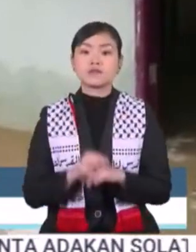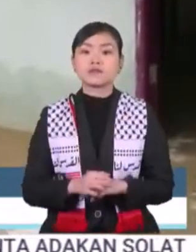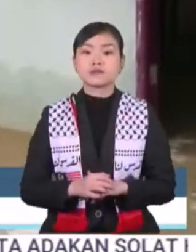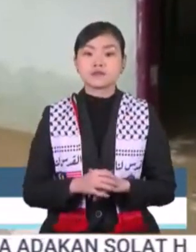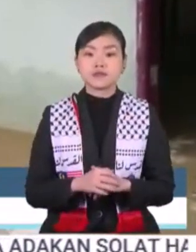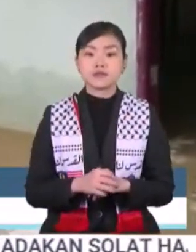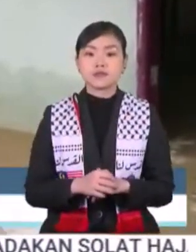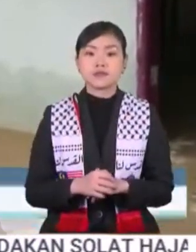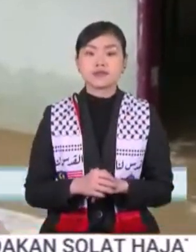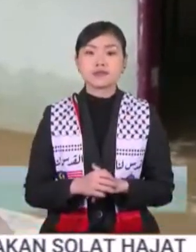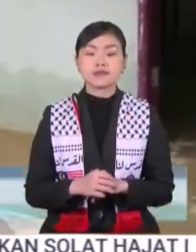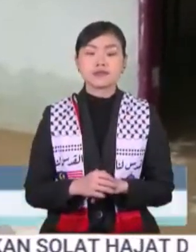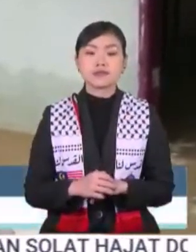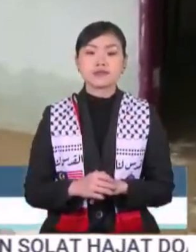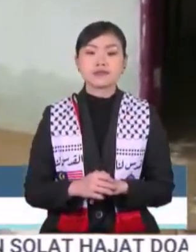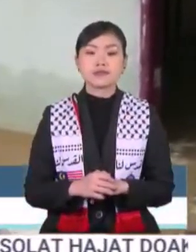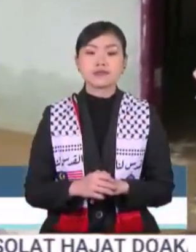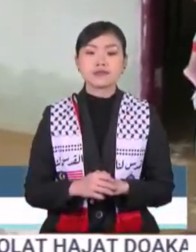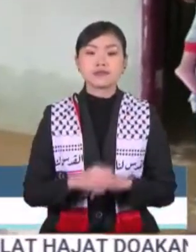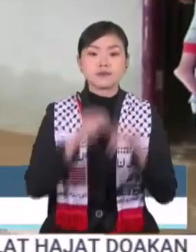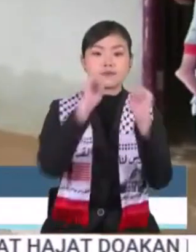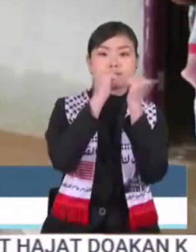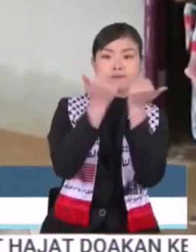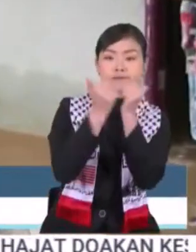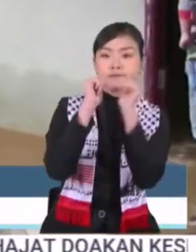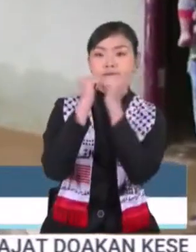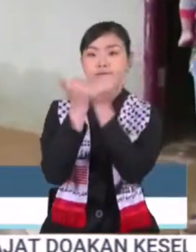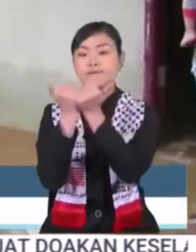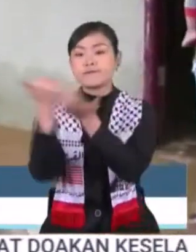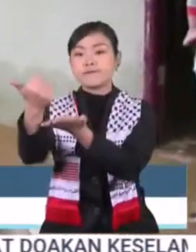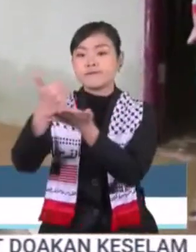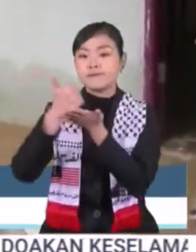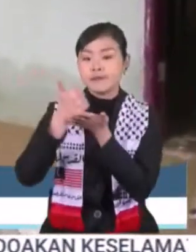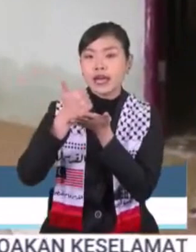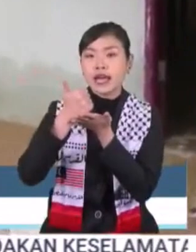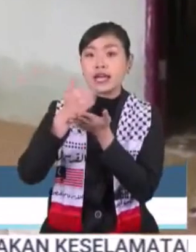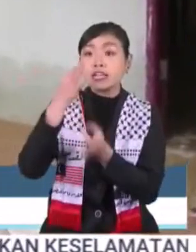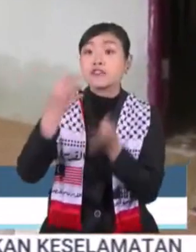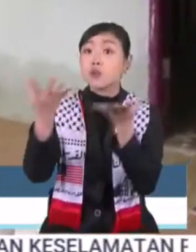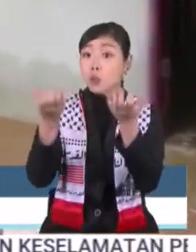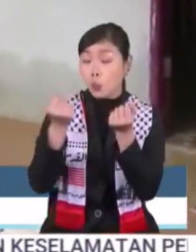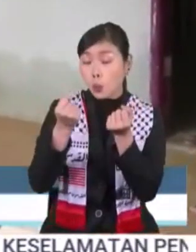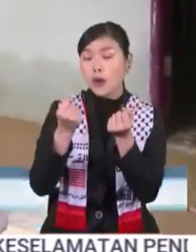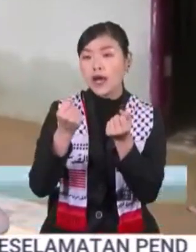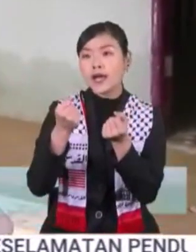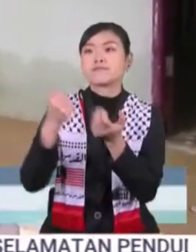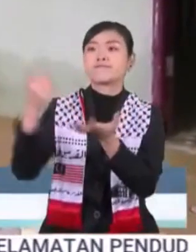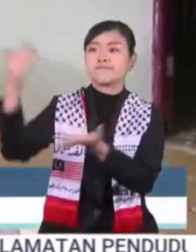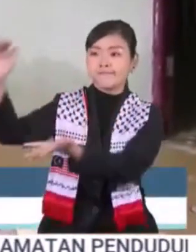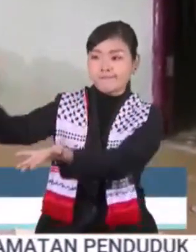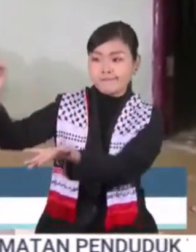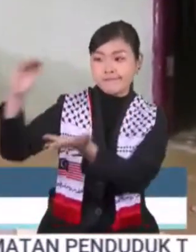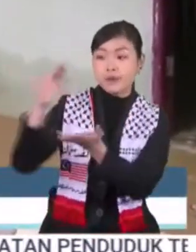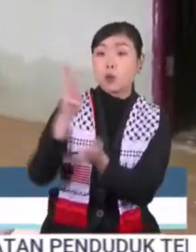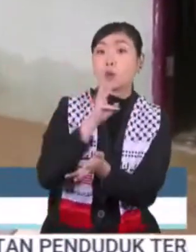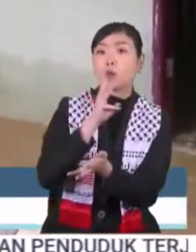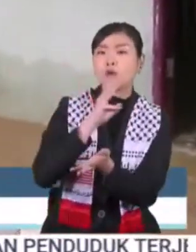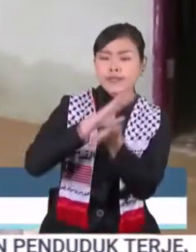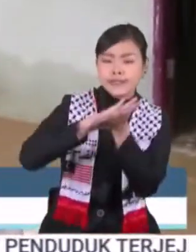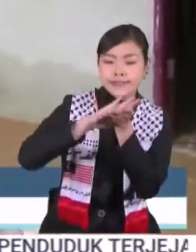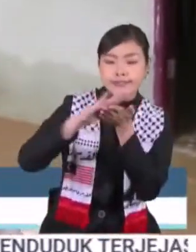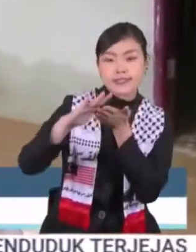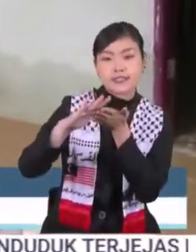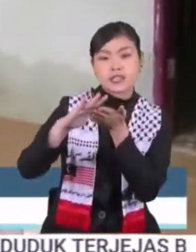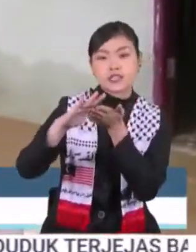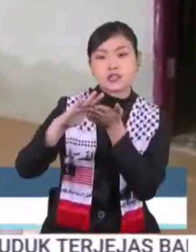Kepada pihak agensi-agensi yang terlibat untuk membawa air bagi membersihkan